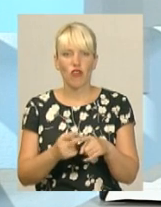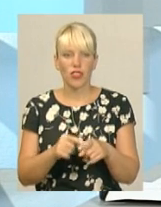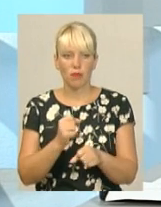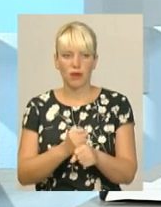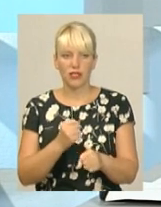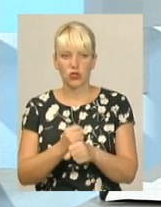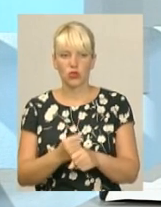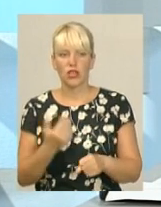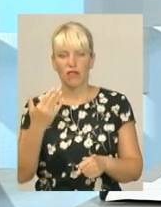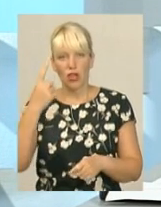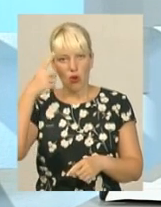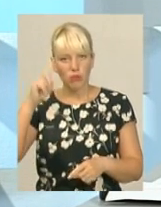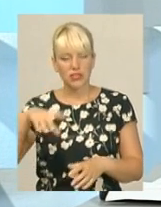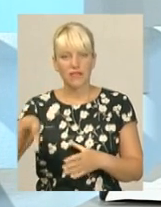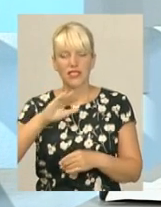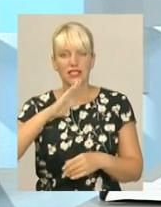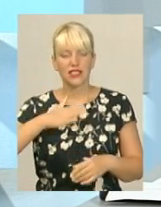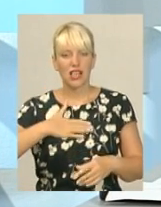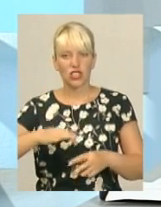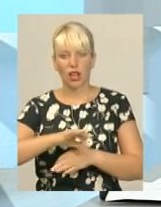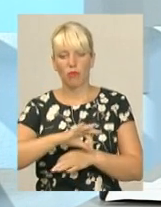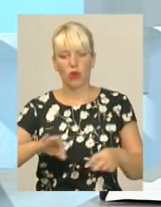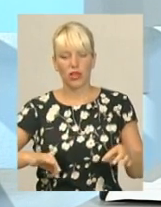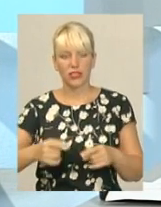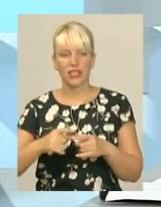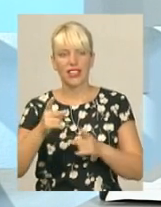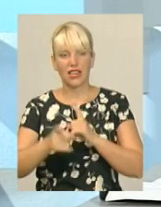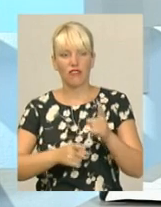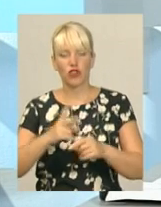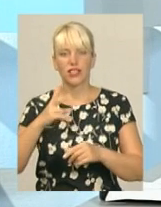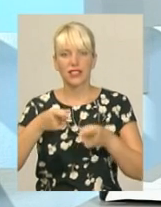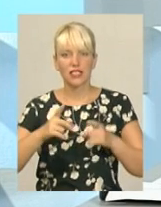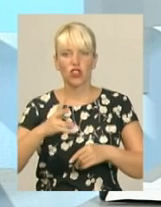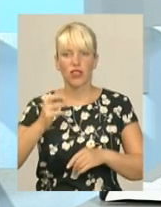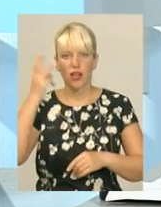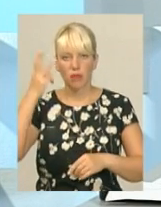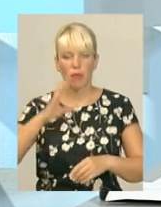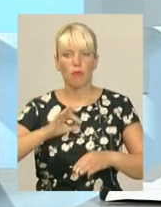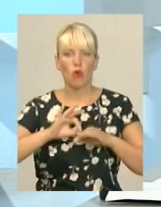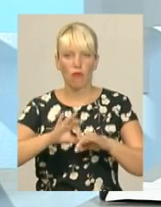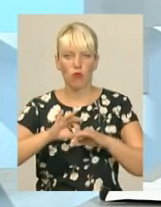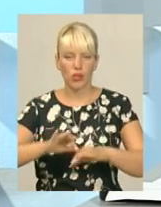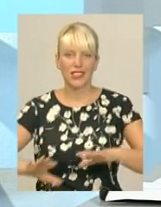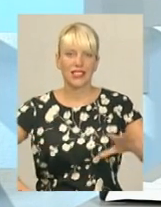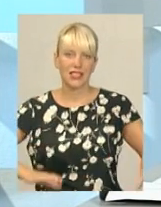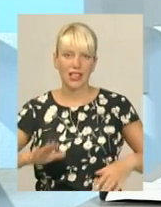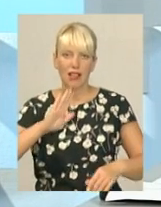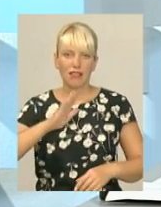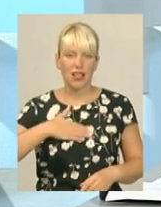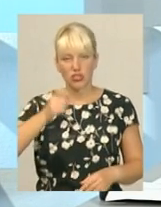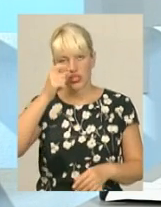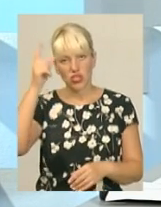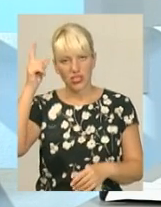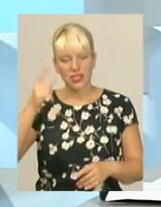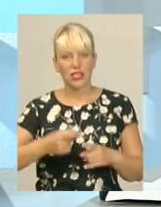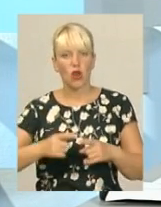Дякую. Ви обізнані в всіх наших таких проєктах, реформах. Дійсно, на Хмельниччині проводили тренінг наші чеські колеги